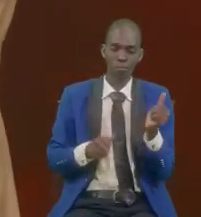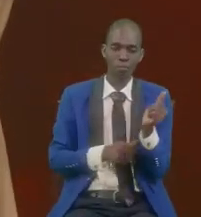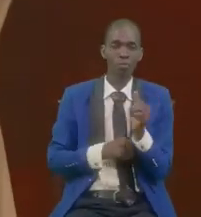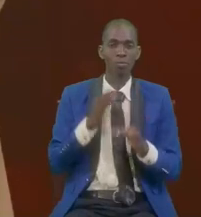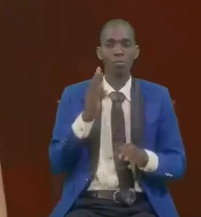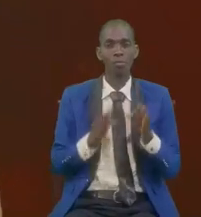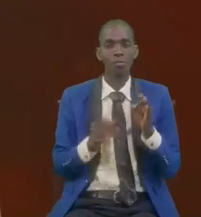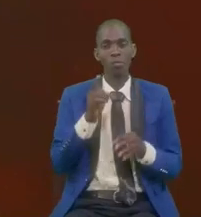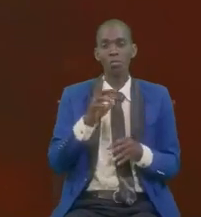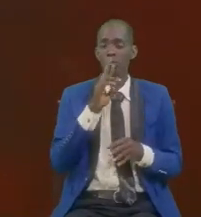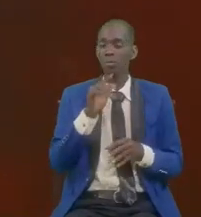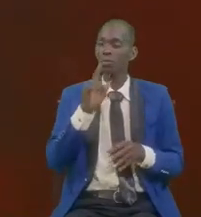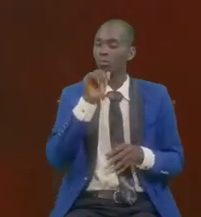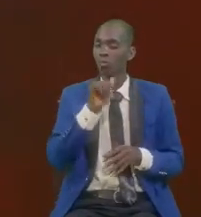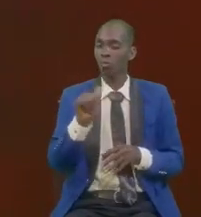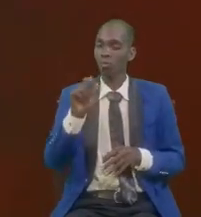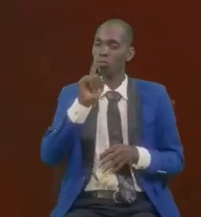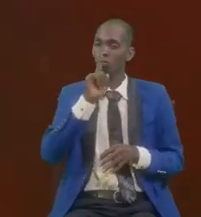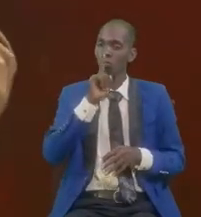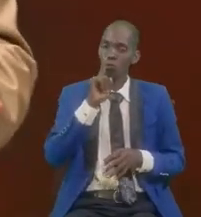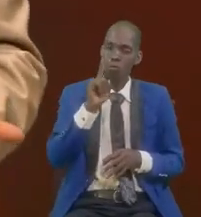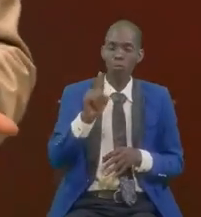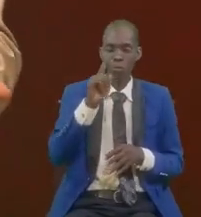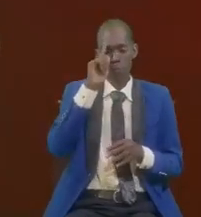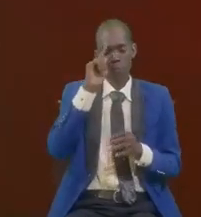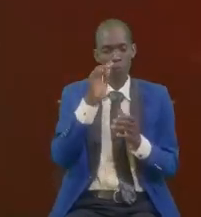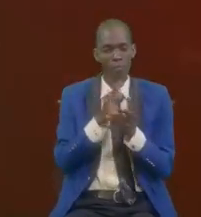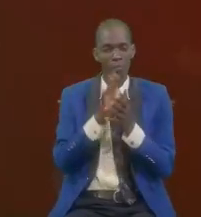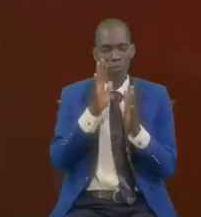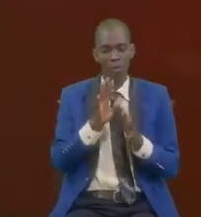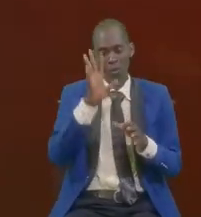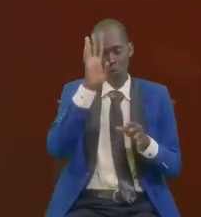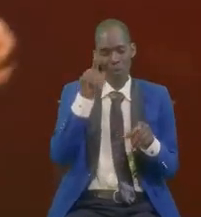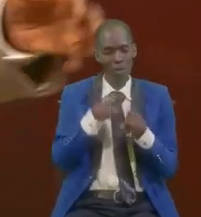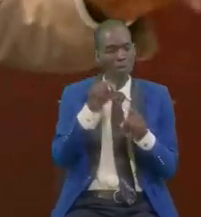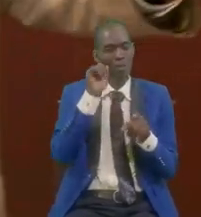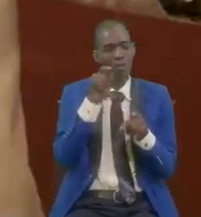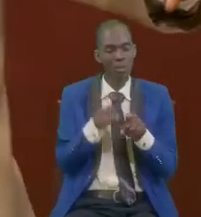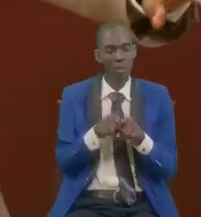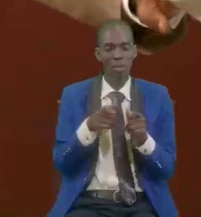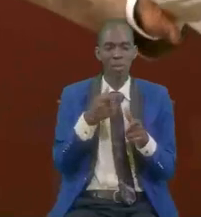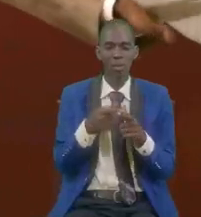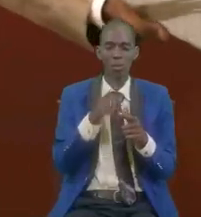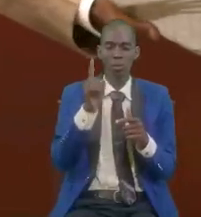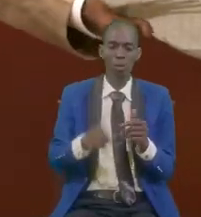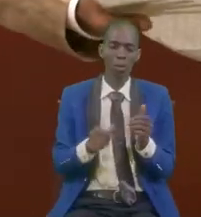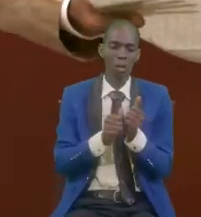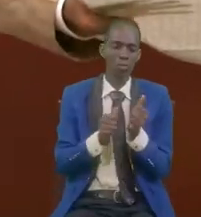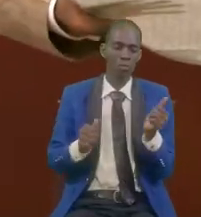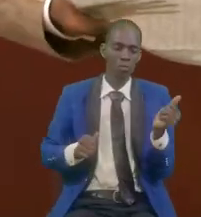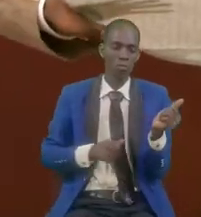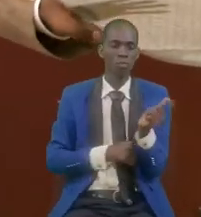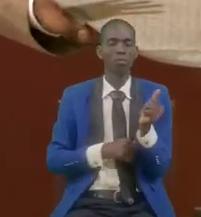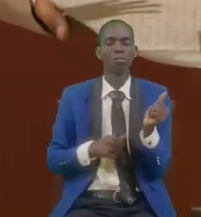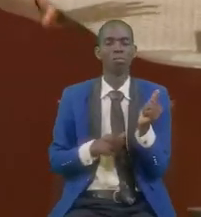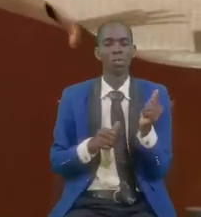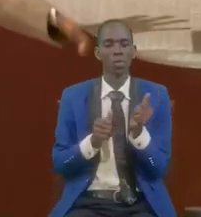de vrais frères, vous êtes de vraies sœurs, vous devez vous abstenir. Vous êtes candidats du ciel, vous devez